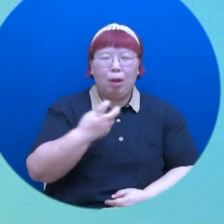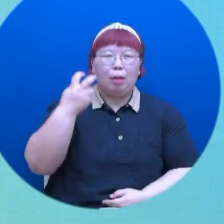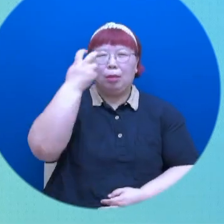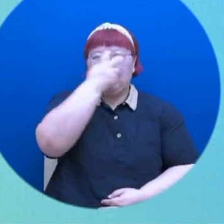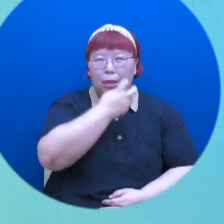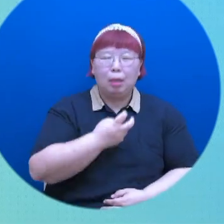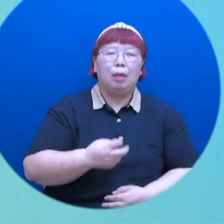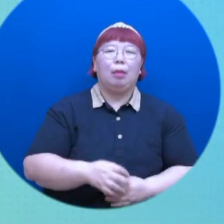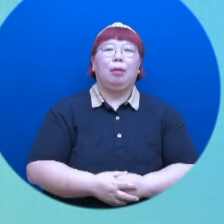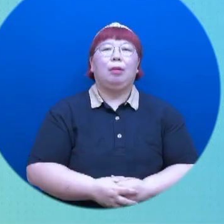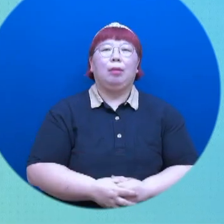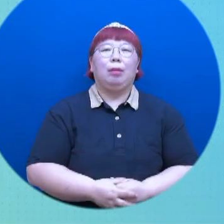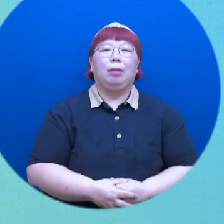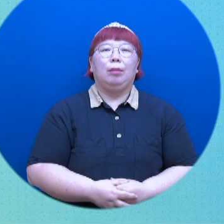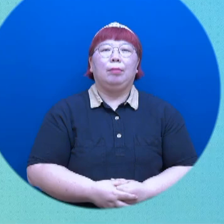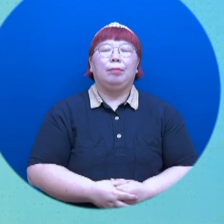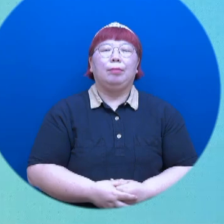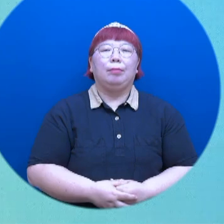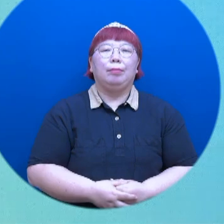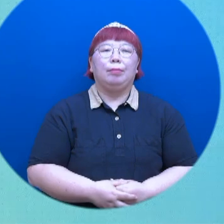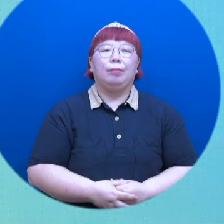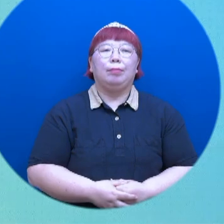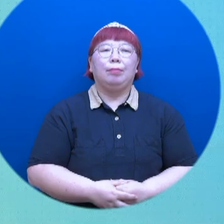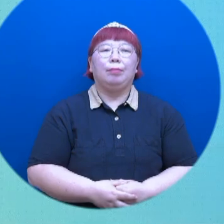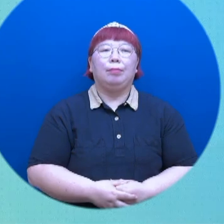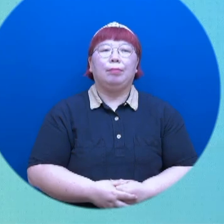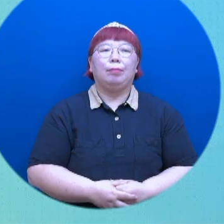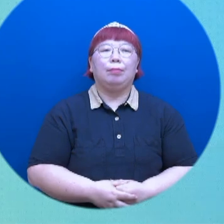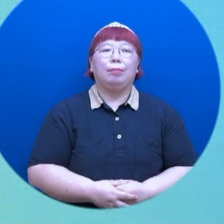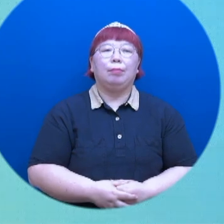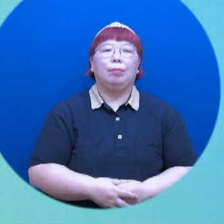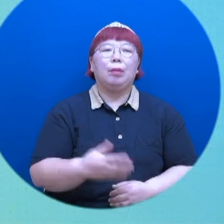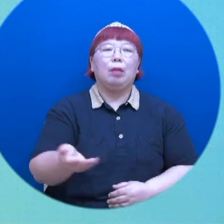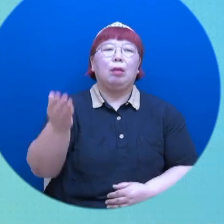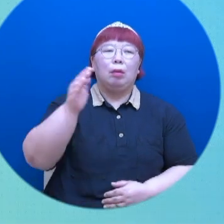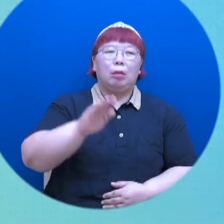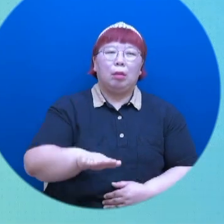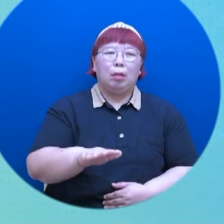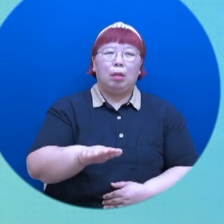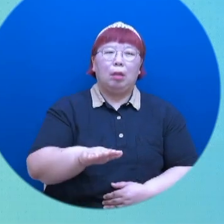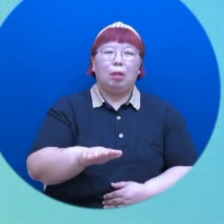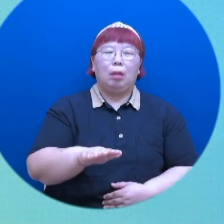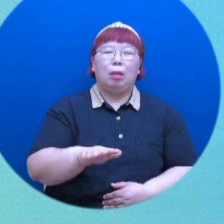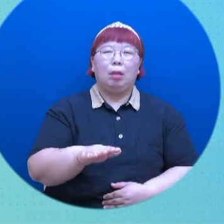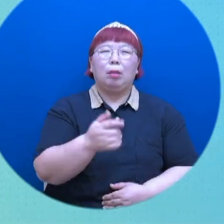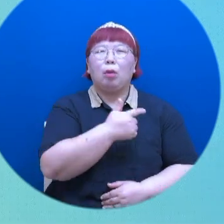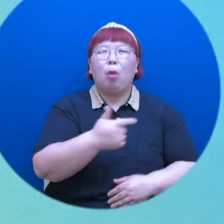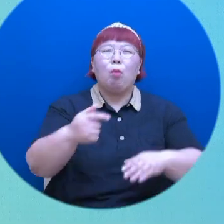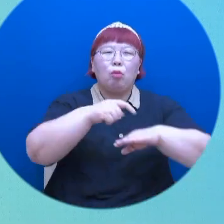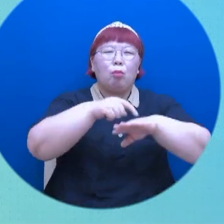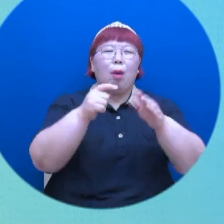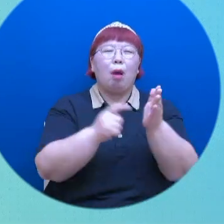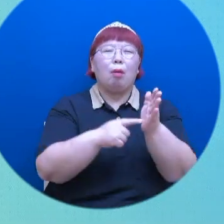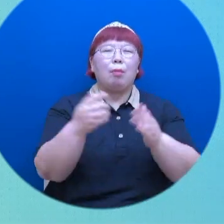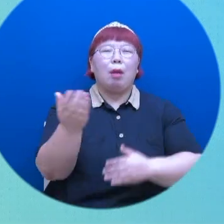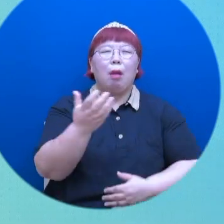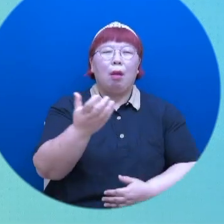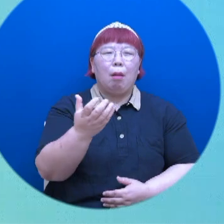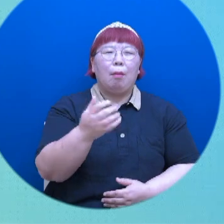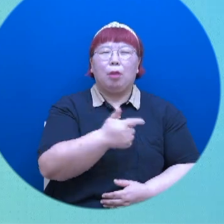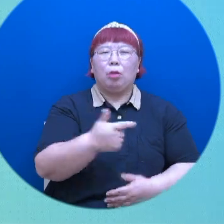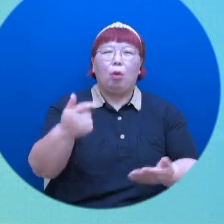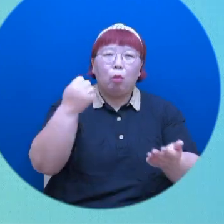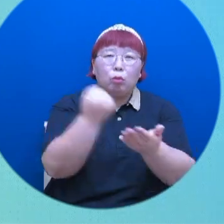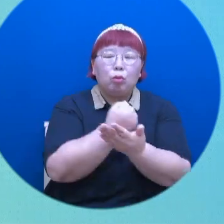관찰해요. 그런데 너무 마음 아픈 사실이 있습니다. 너무 속상한